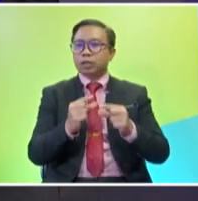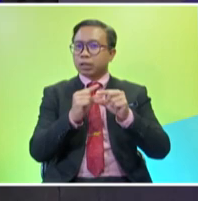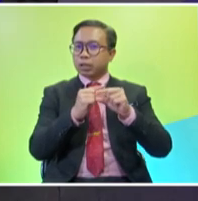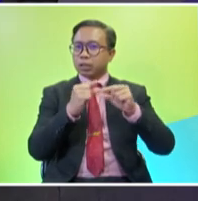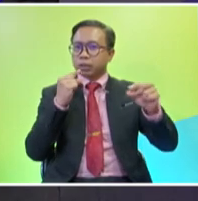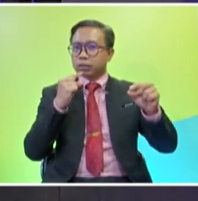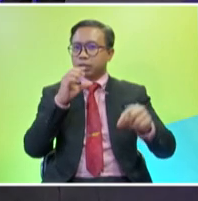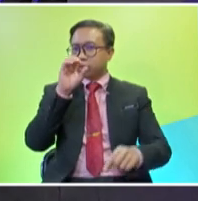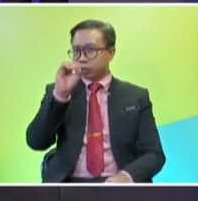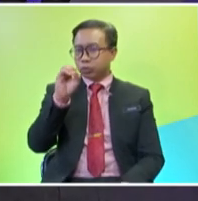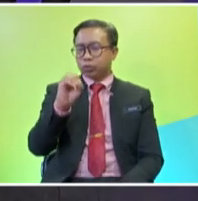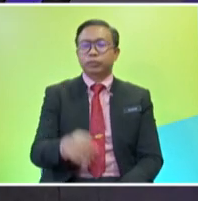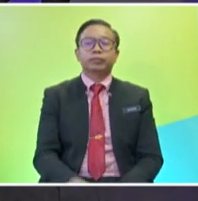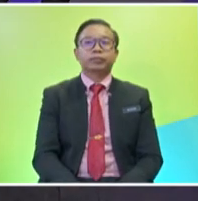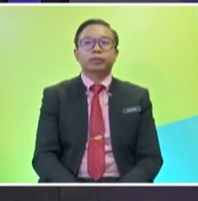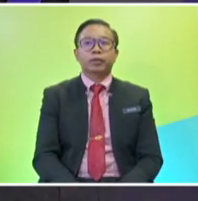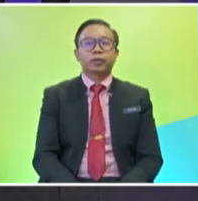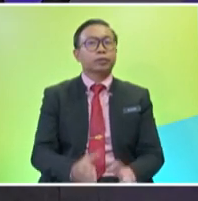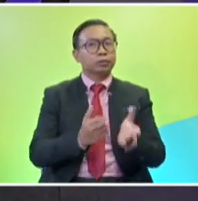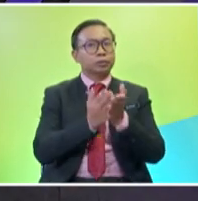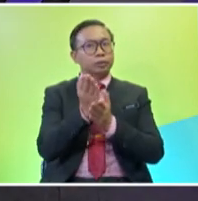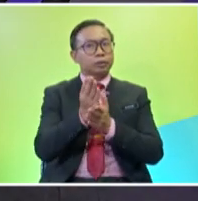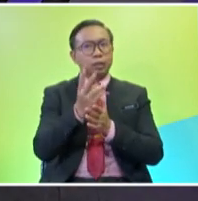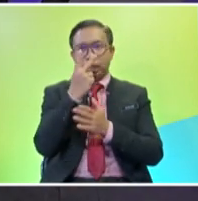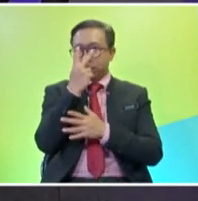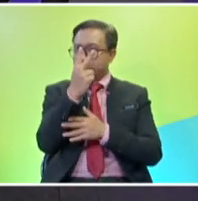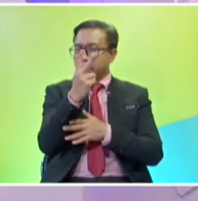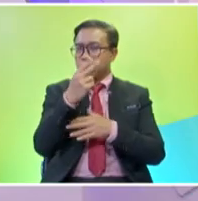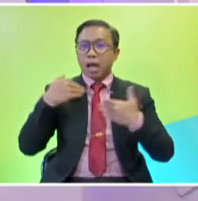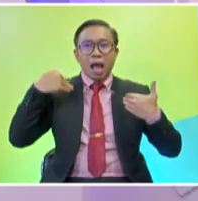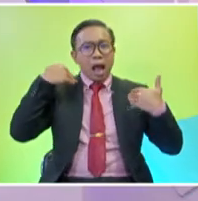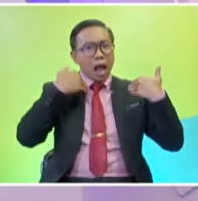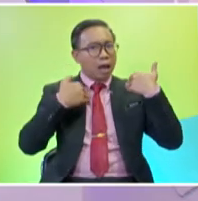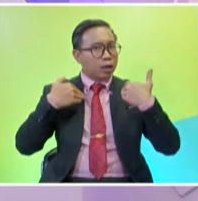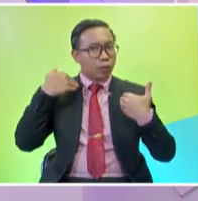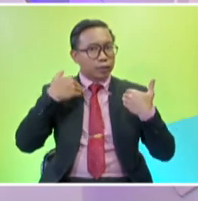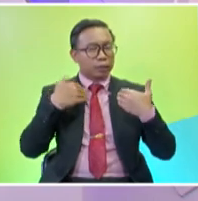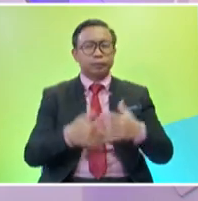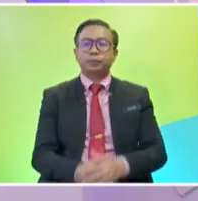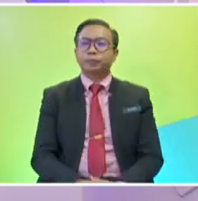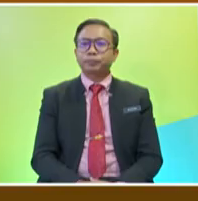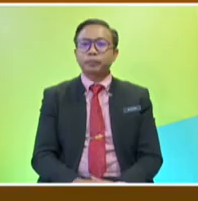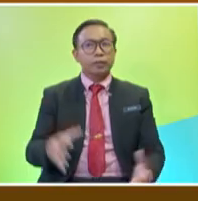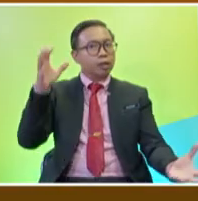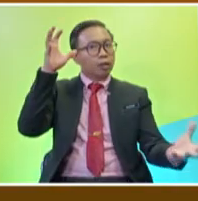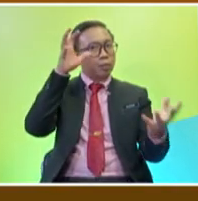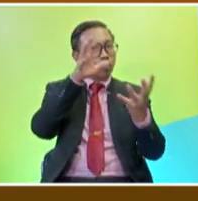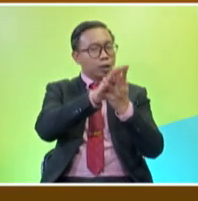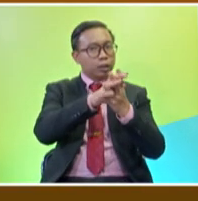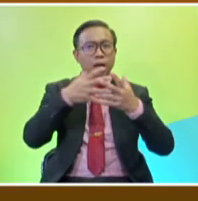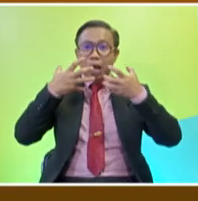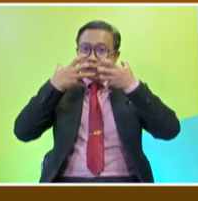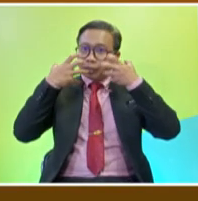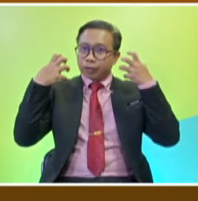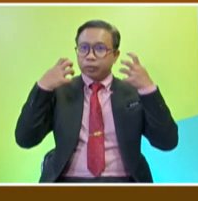gajah oke baiklah seterusnya kita tidak lihat hewan itu antaranya adalah buaya dan juga harimau